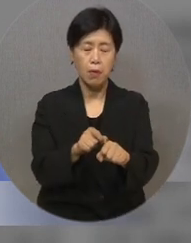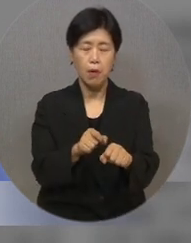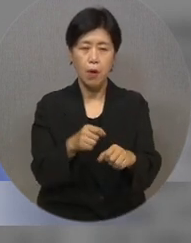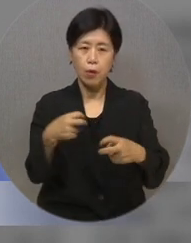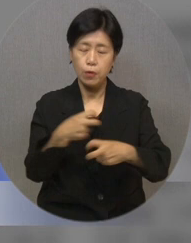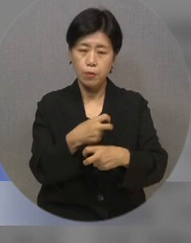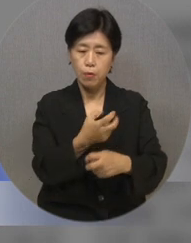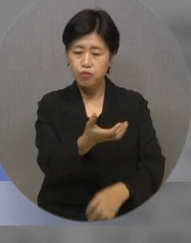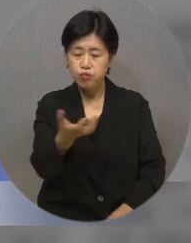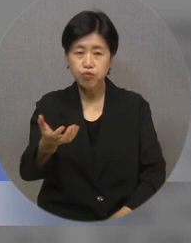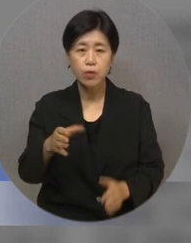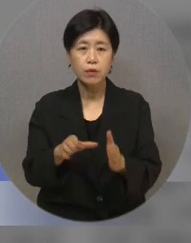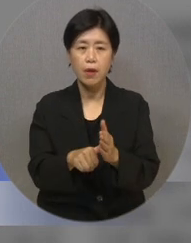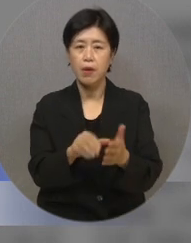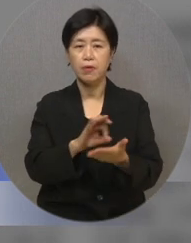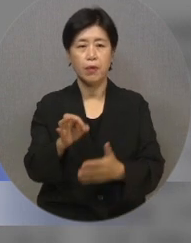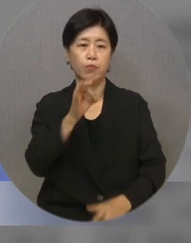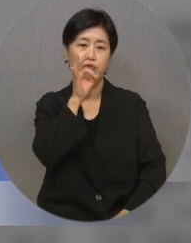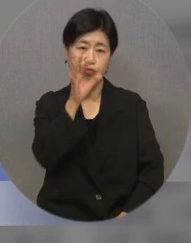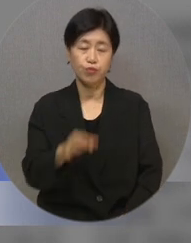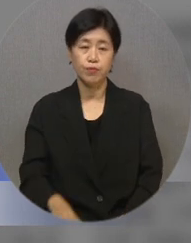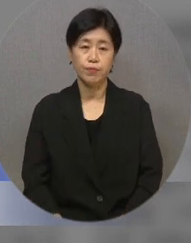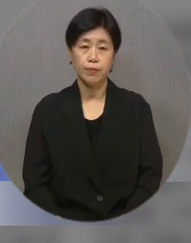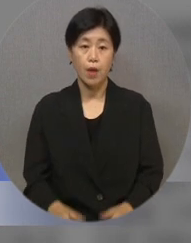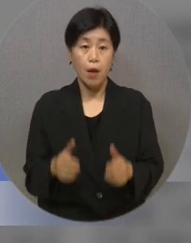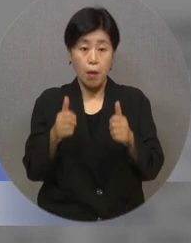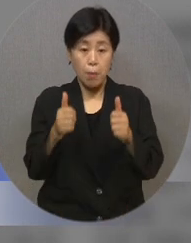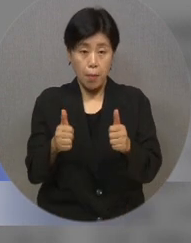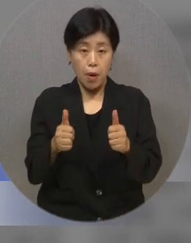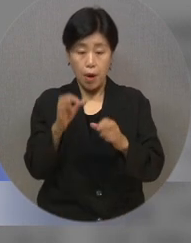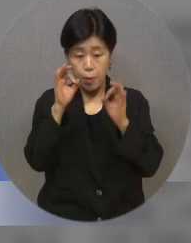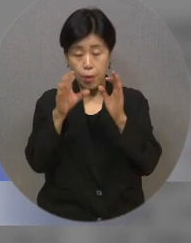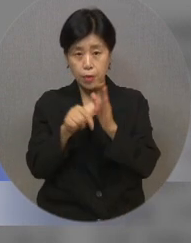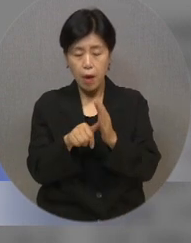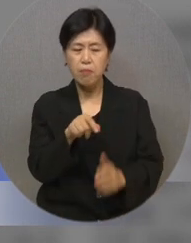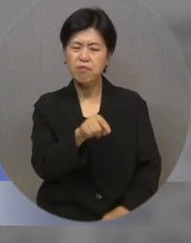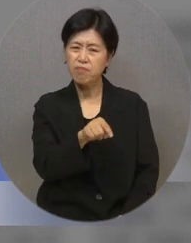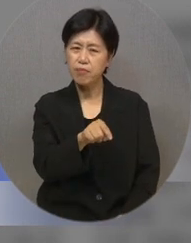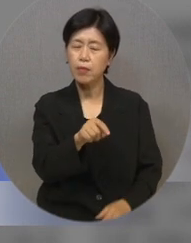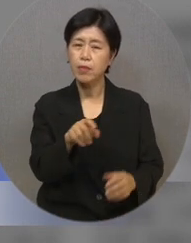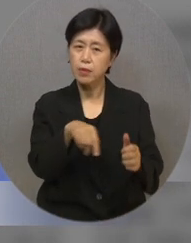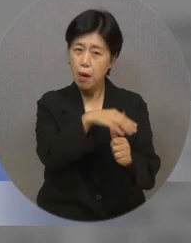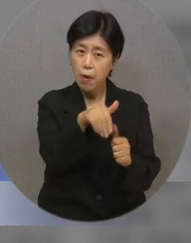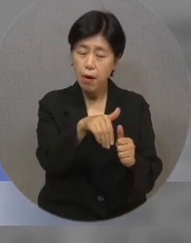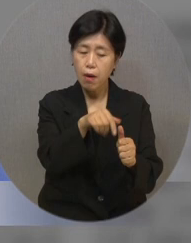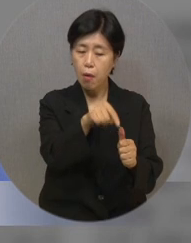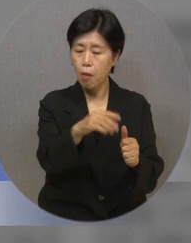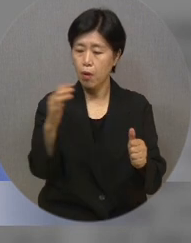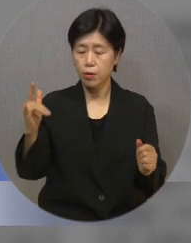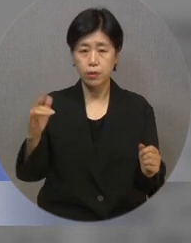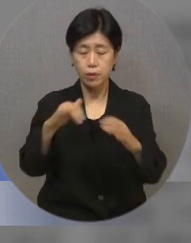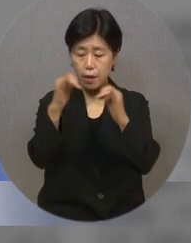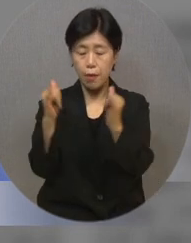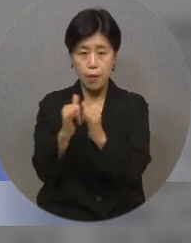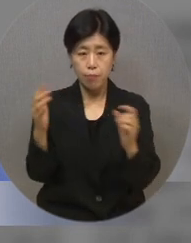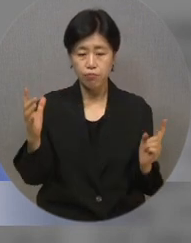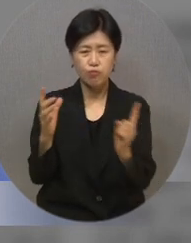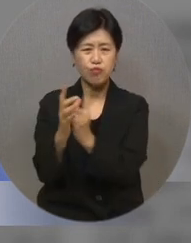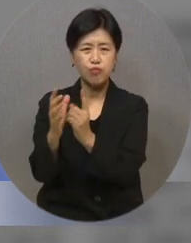상황인데요 헌법재판소에서도 해당 조항이 장애인의 사회활동 참여권과이